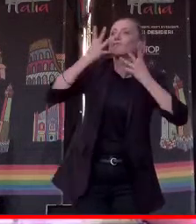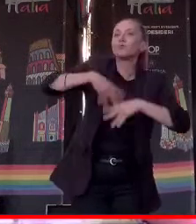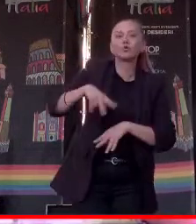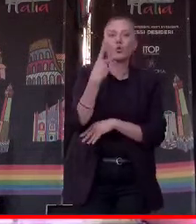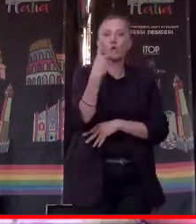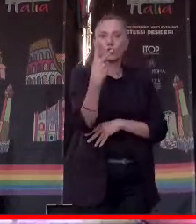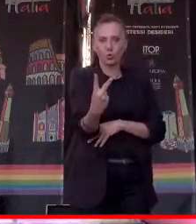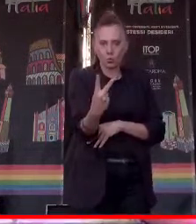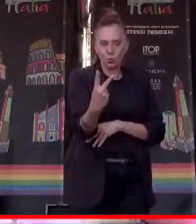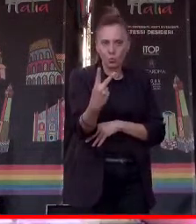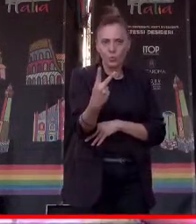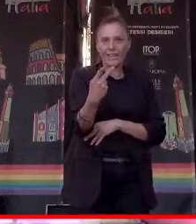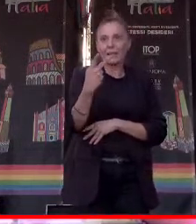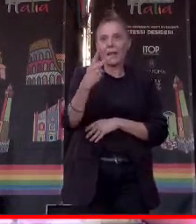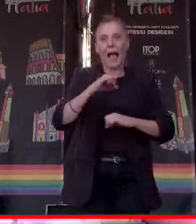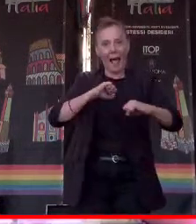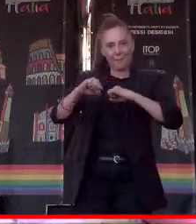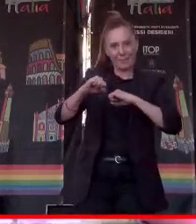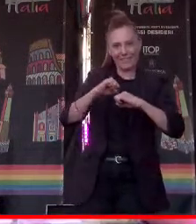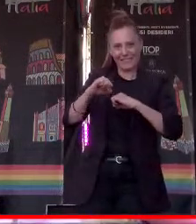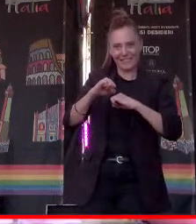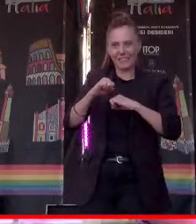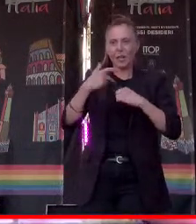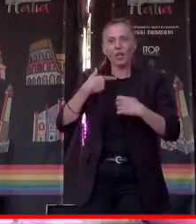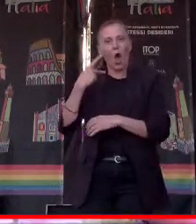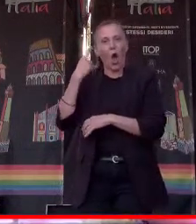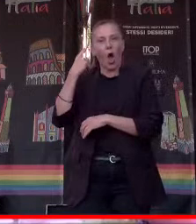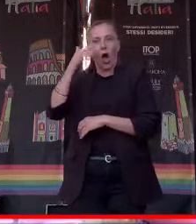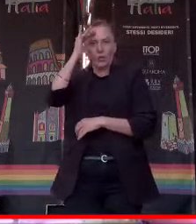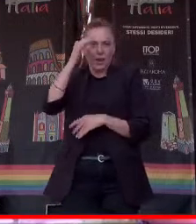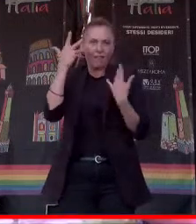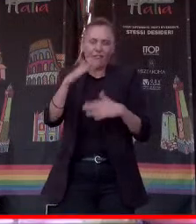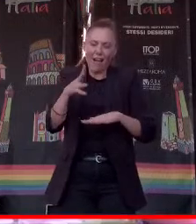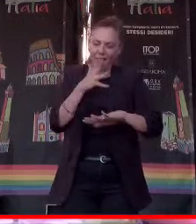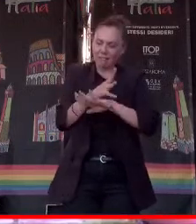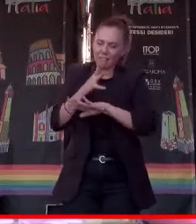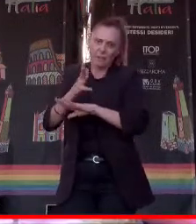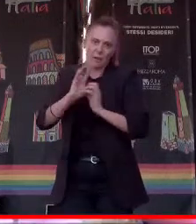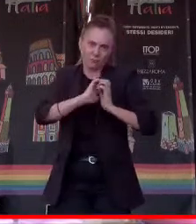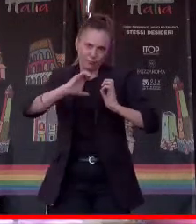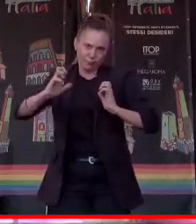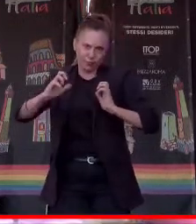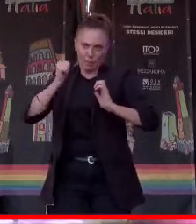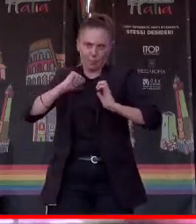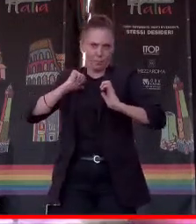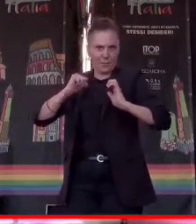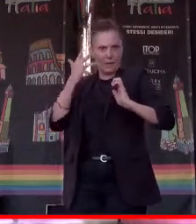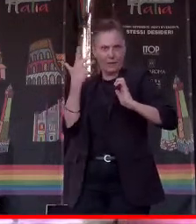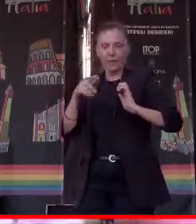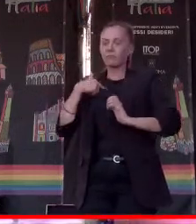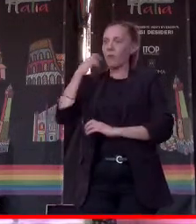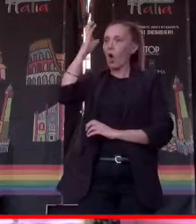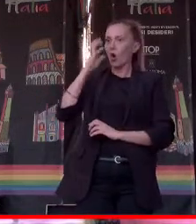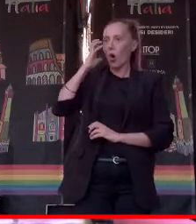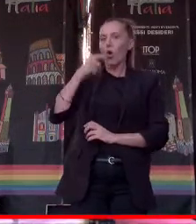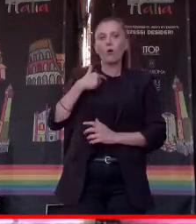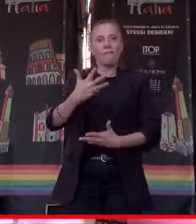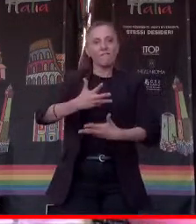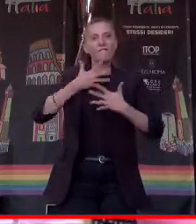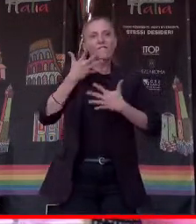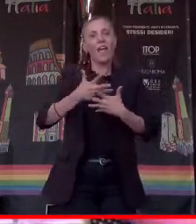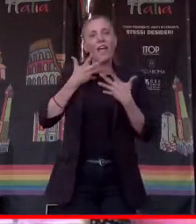amministrativa, io ho sentito molti interventi che mi hanno preceduto, mi fa piacere salutare questa platea, sono molto orgoglioso e molto felice